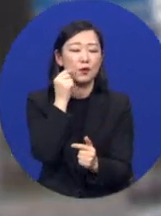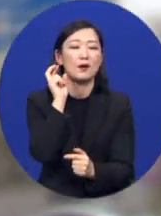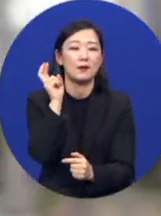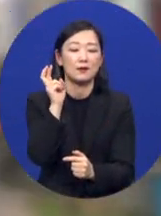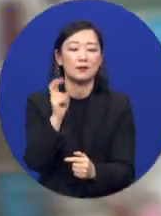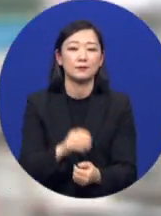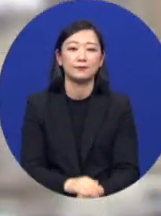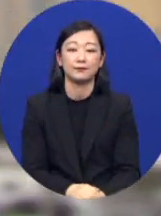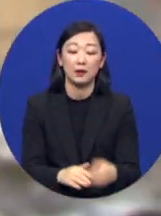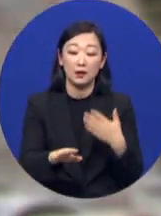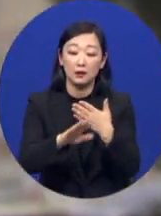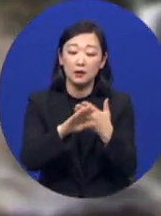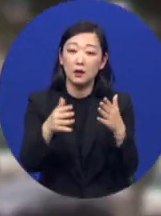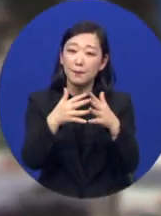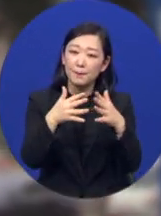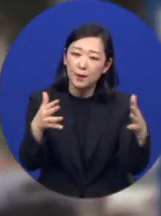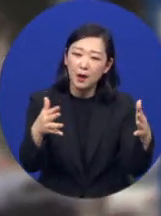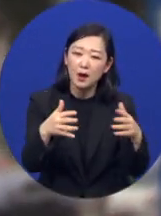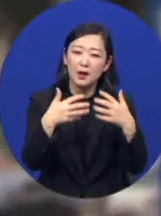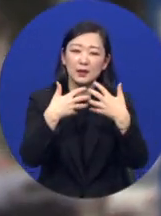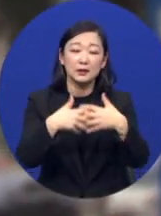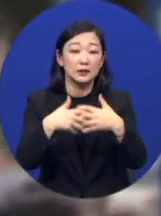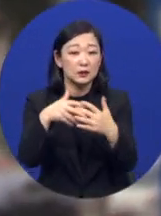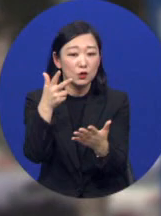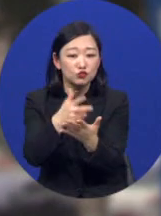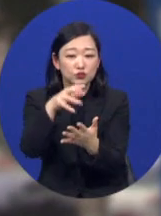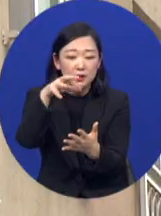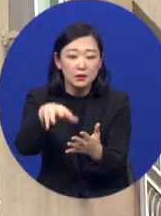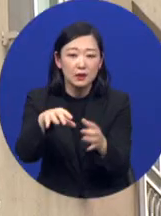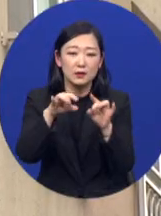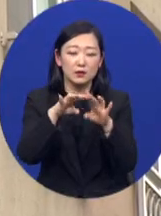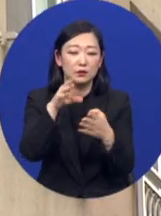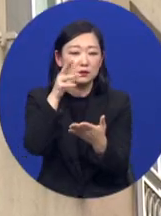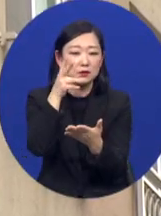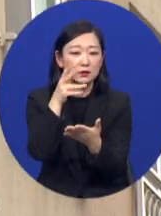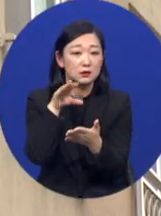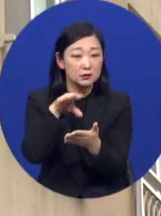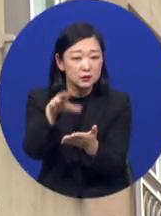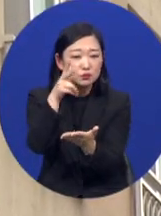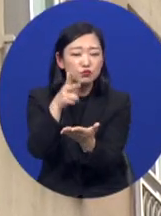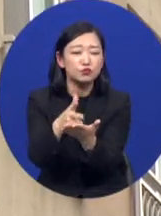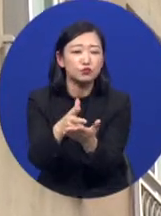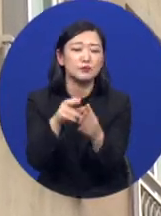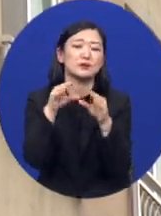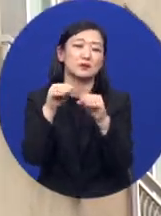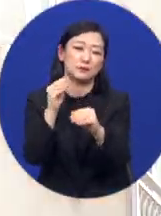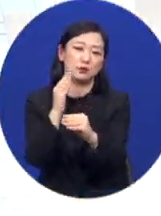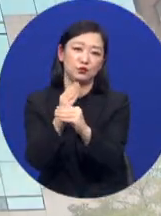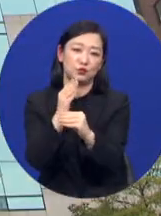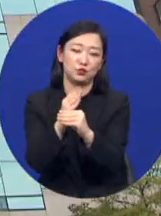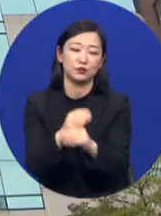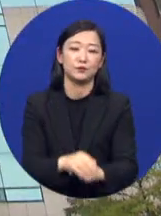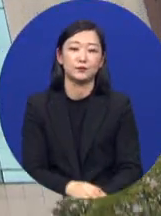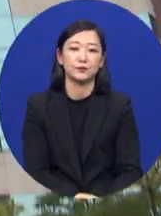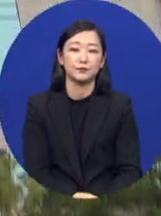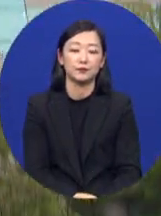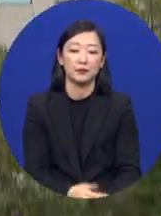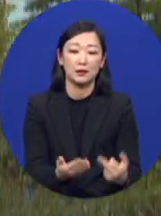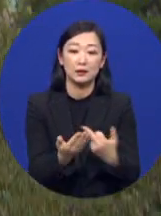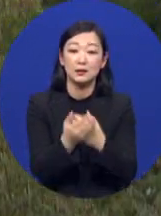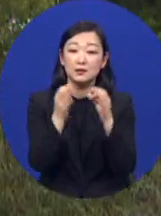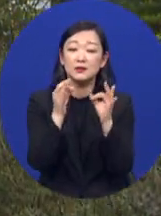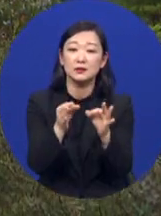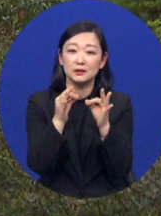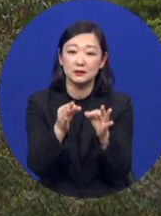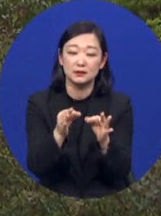이 일대 다른 오피스텔들도 기계식 주차장에서는 전기차 주차를 금지하고 있습니다 제주은행 본점